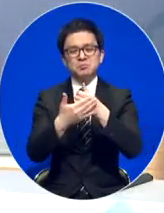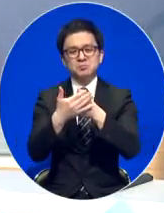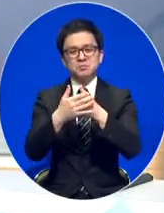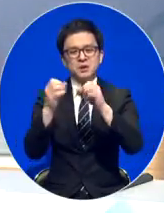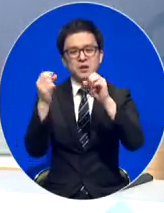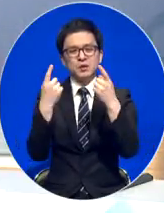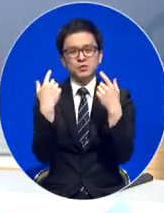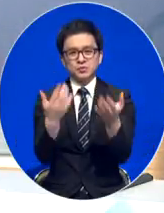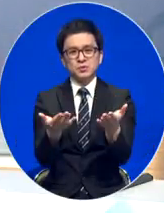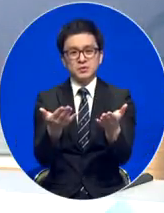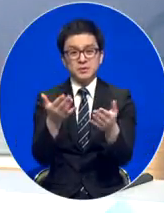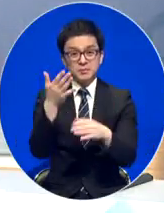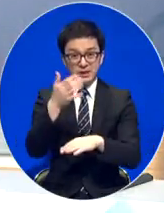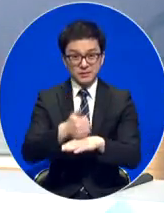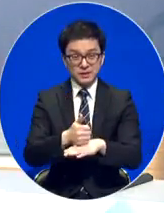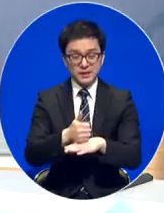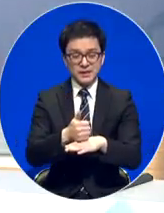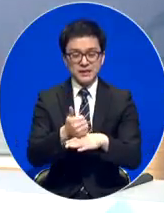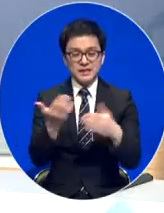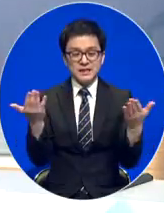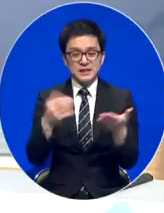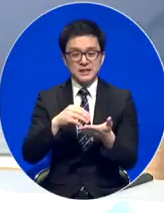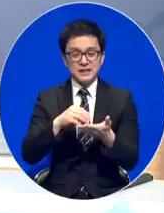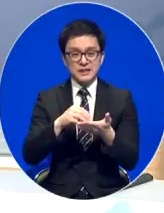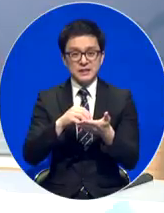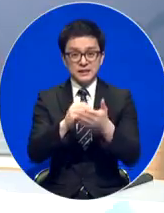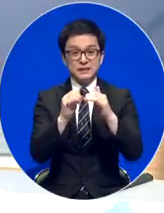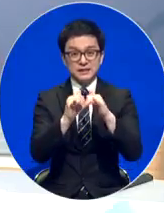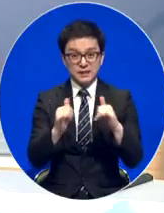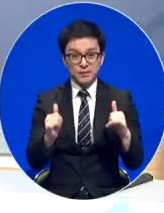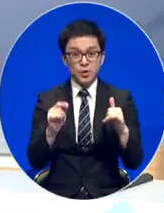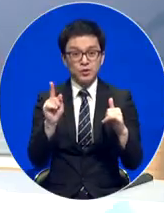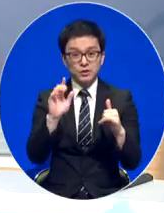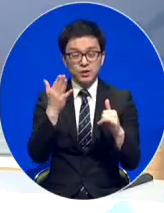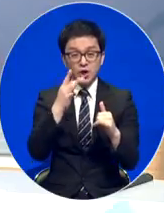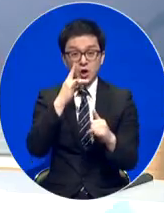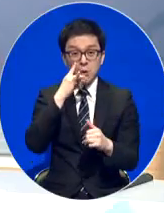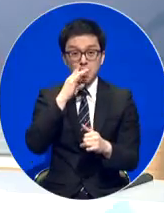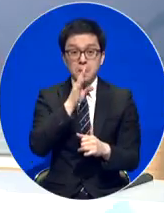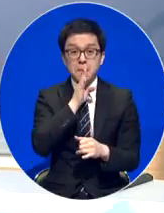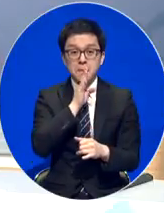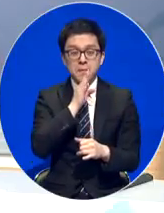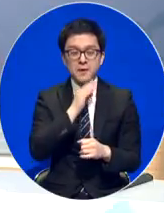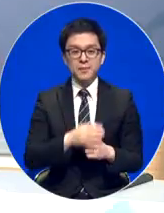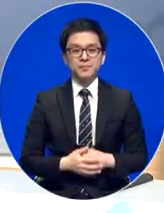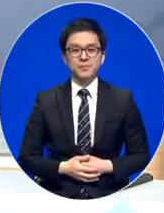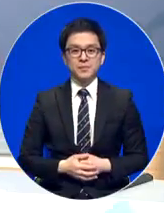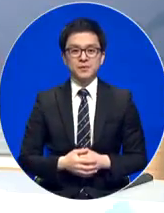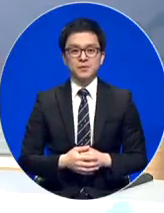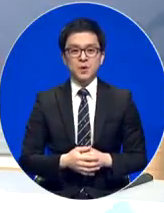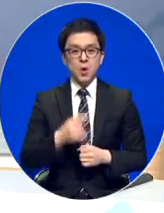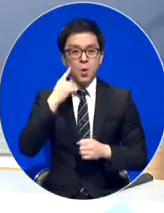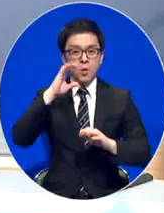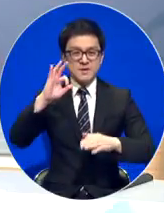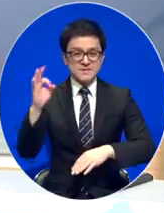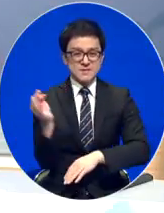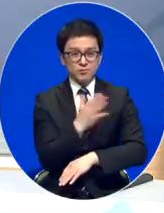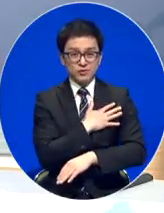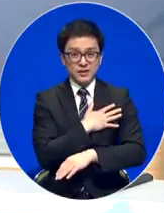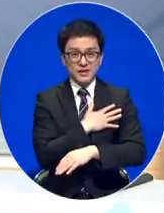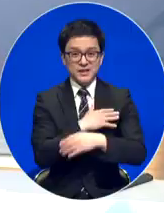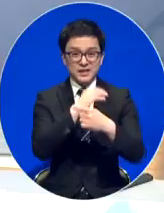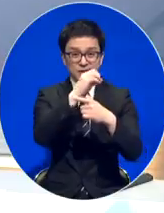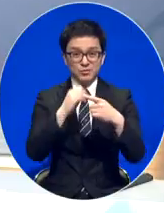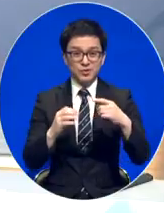줄 예정입니다. 끝으로 이 직장 가입자들의 경우에는 어떻게 되는 것인지 궁금해하실 텐데요. 상위